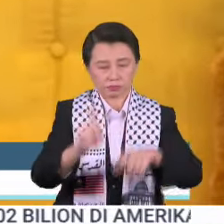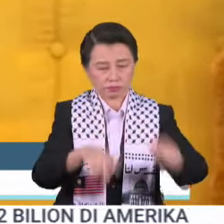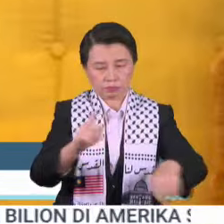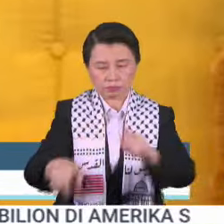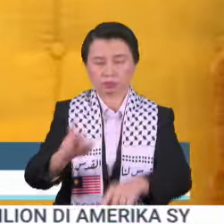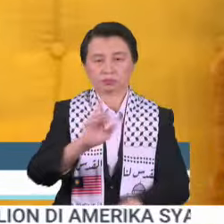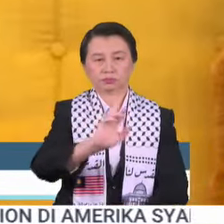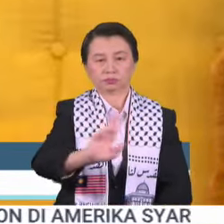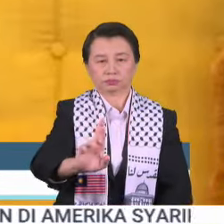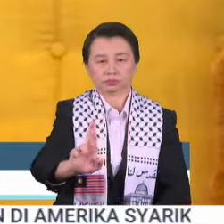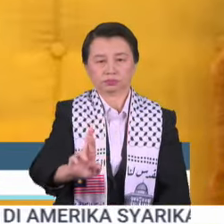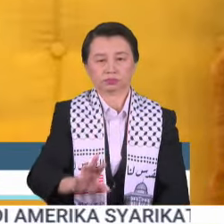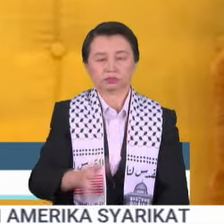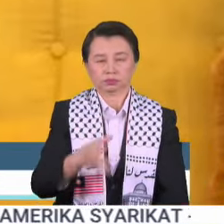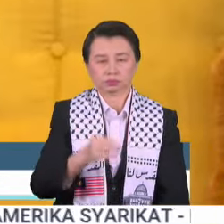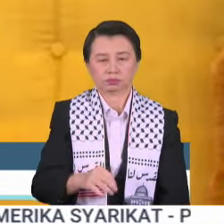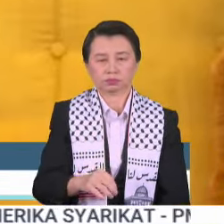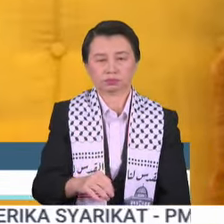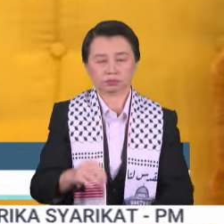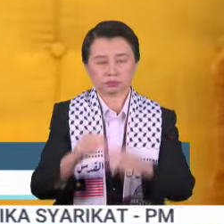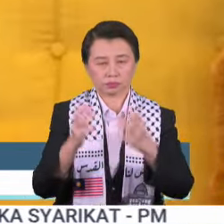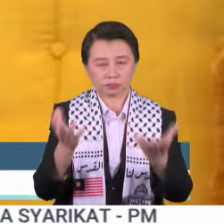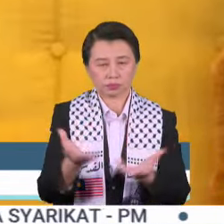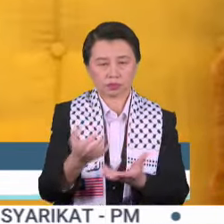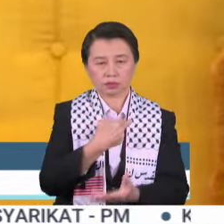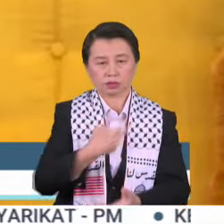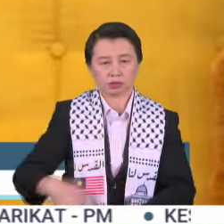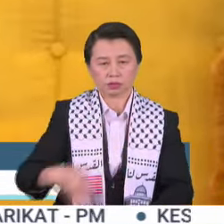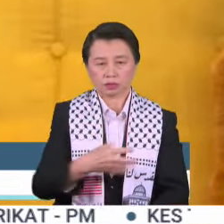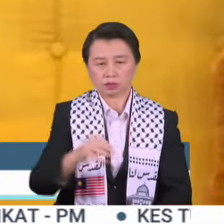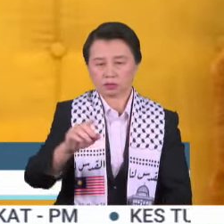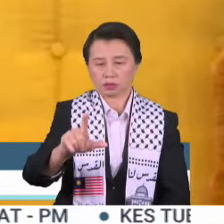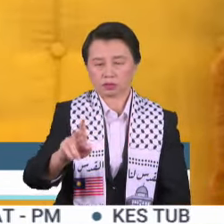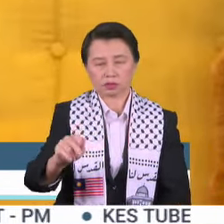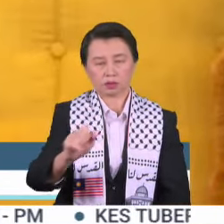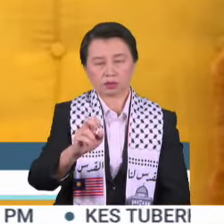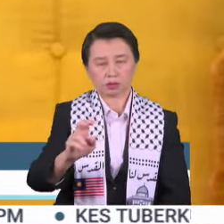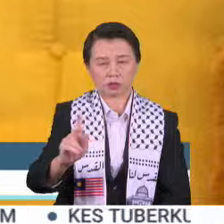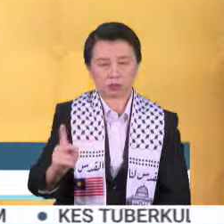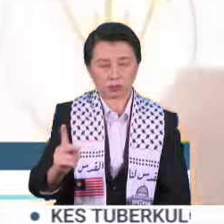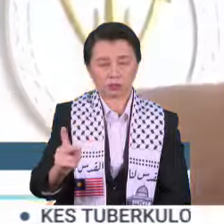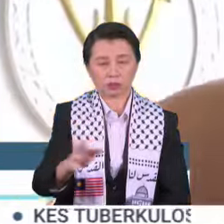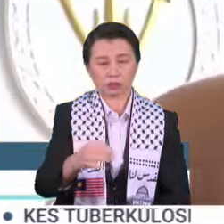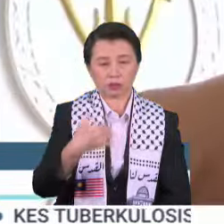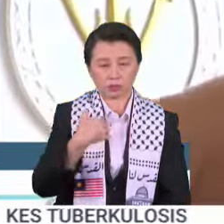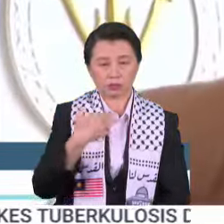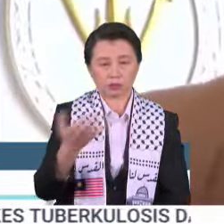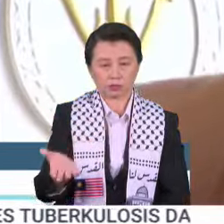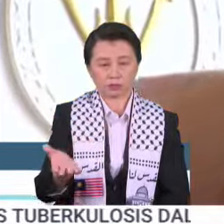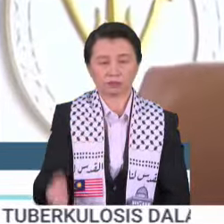adat, alam yang berajur dan luak yang berpengulu.